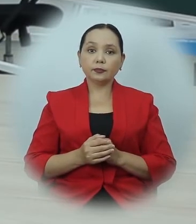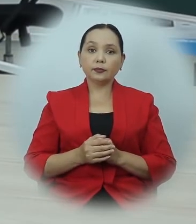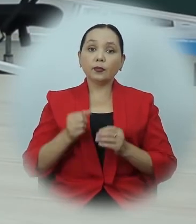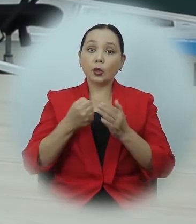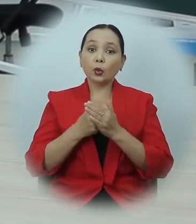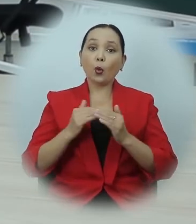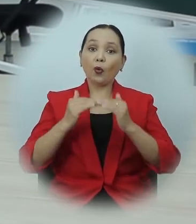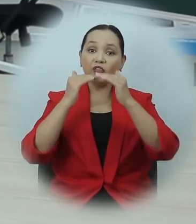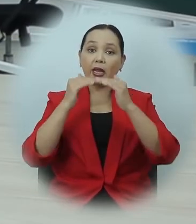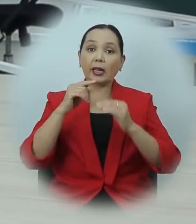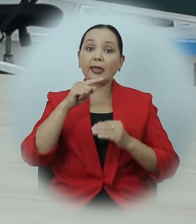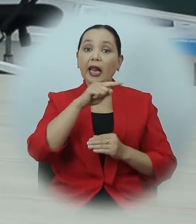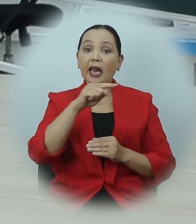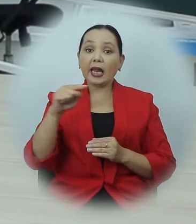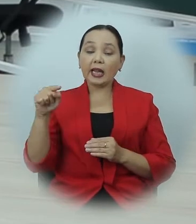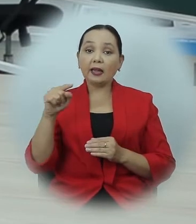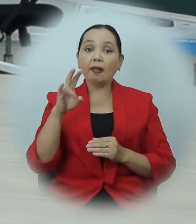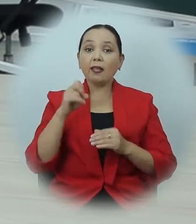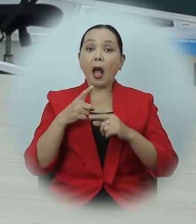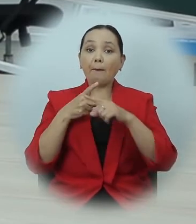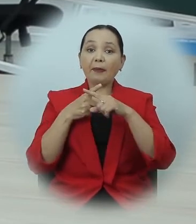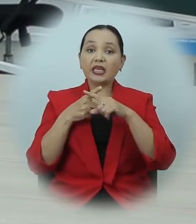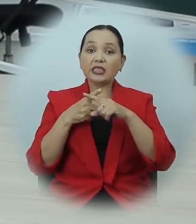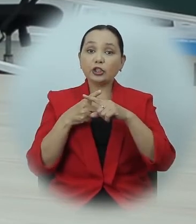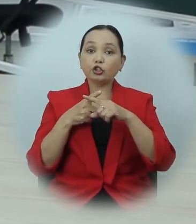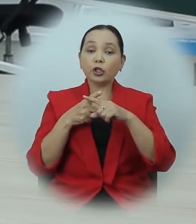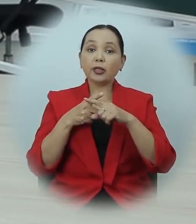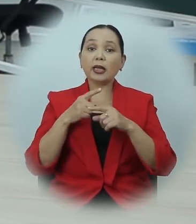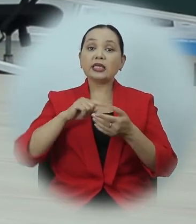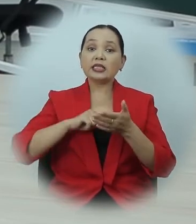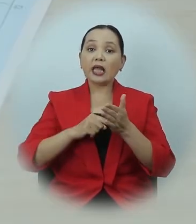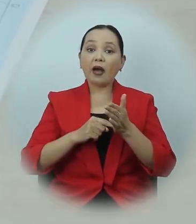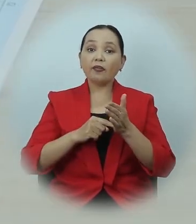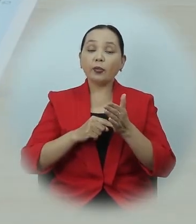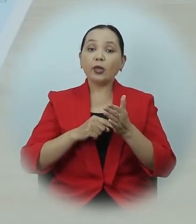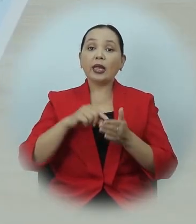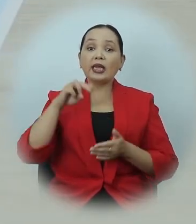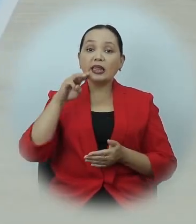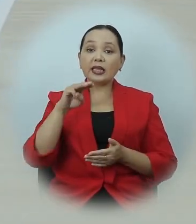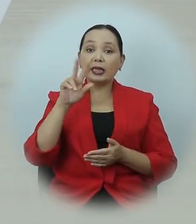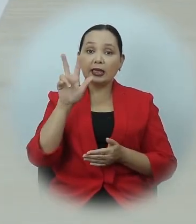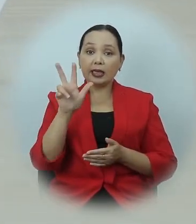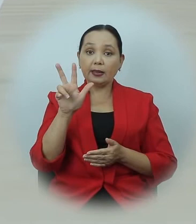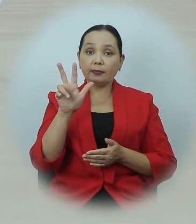до верхней линии на пересечении, ставим точку Т3.